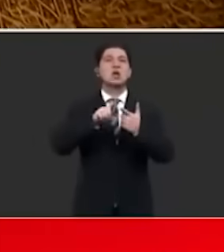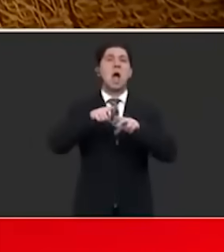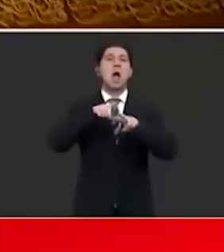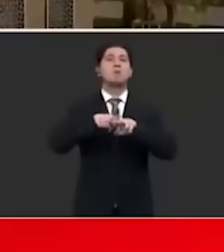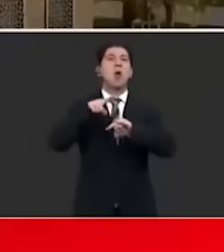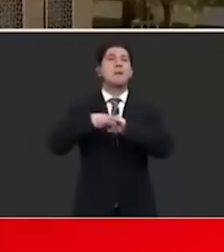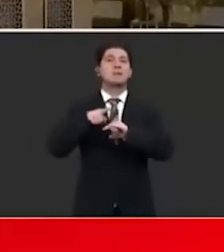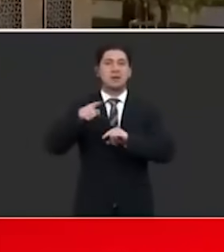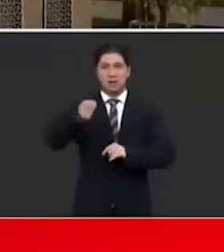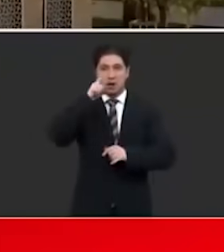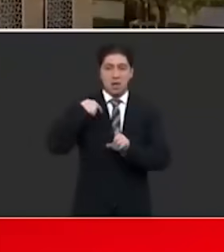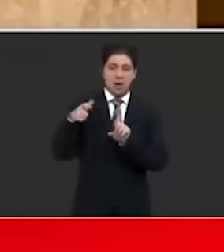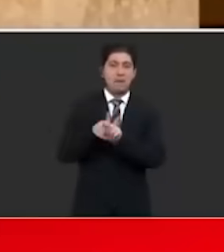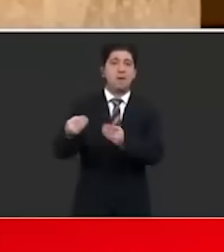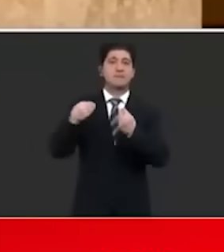emaneti.